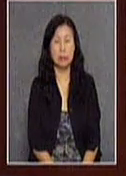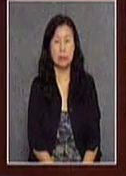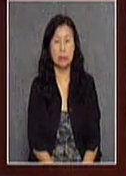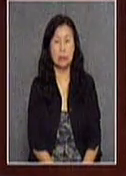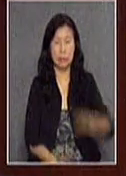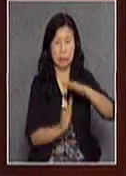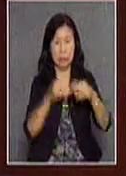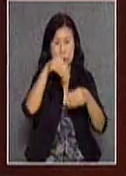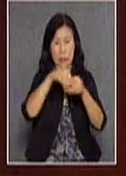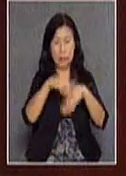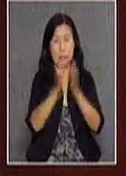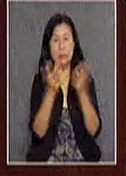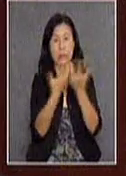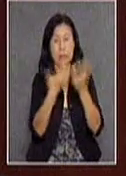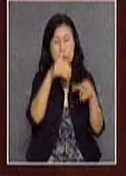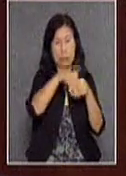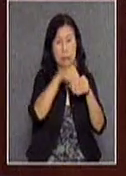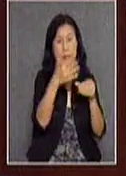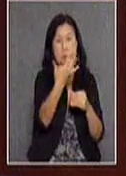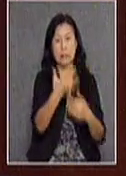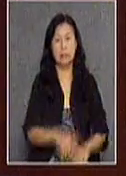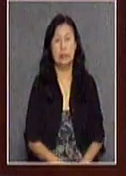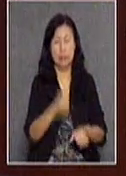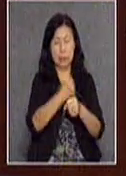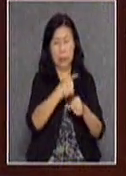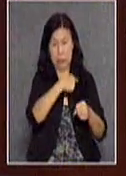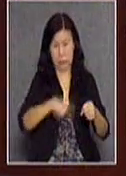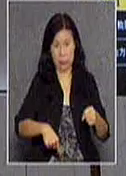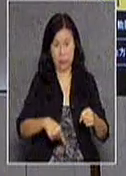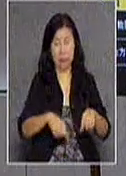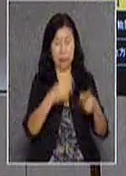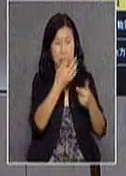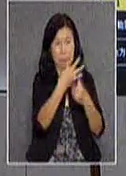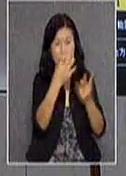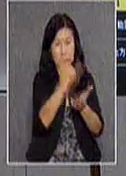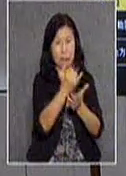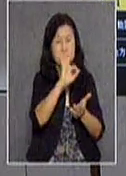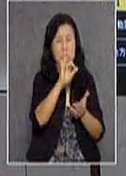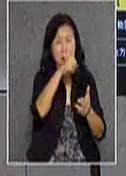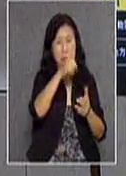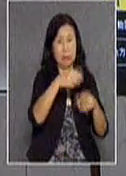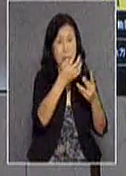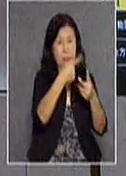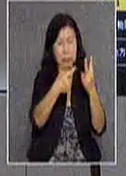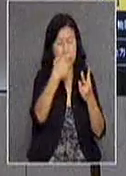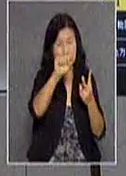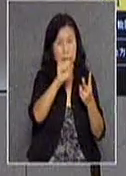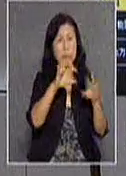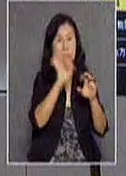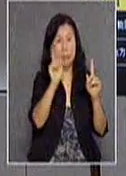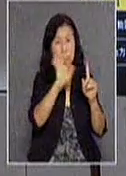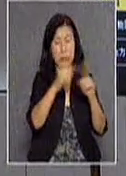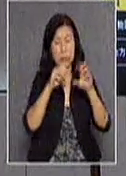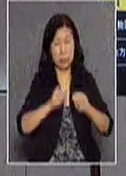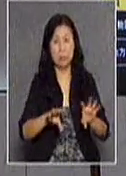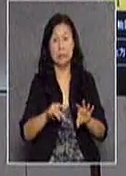停止表決，顯示結果。功能團體選舉產生的議員24位出席，沒有人贊成，20位反對，沒有人棄權。分區直接